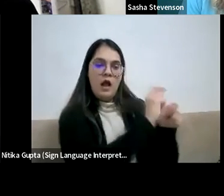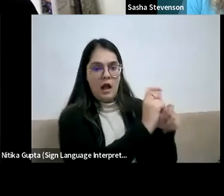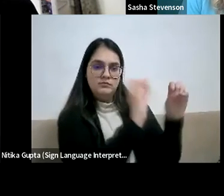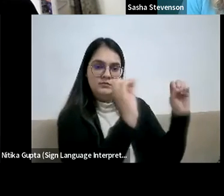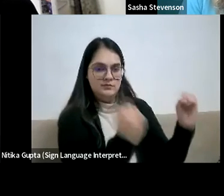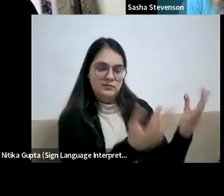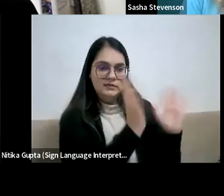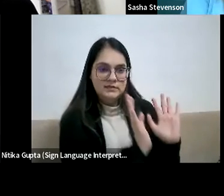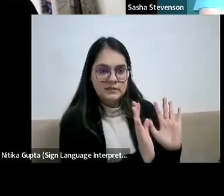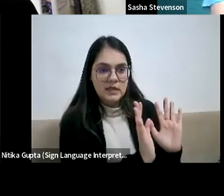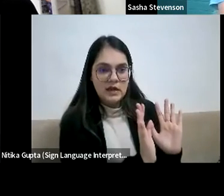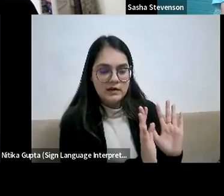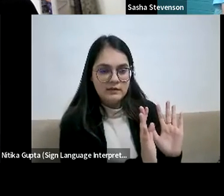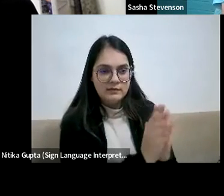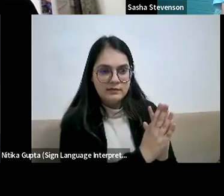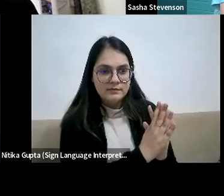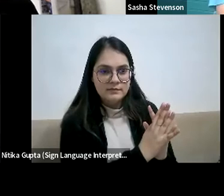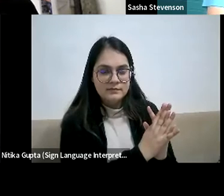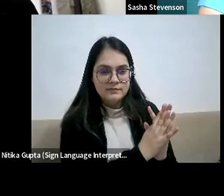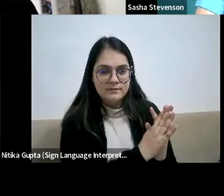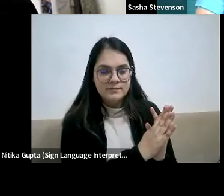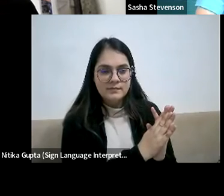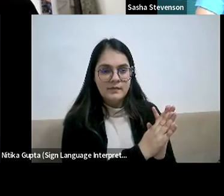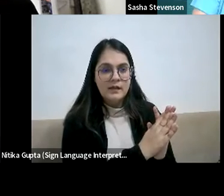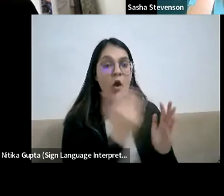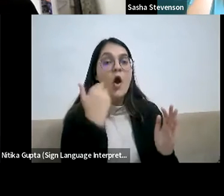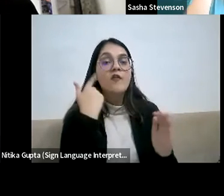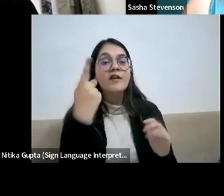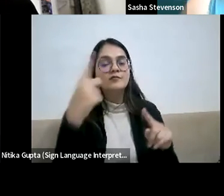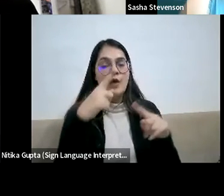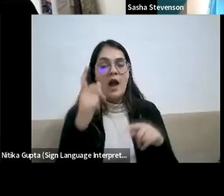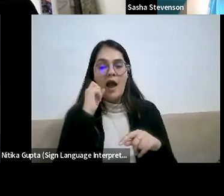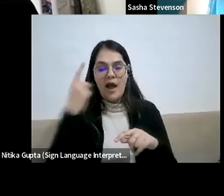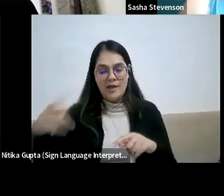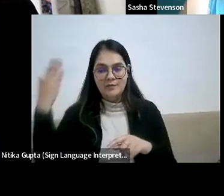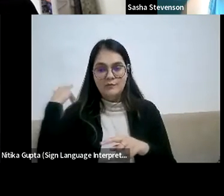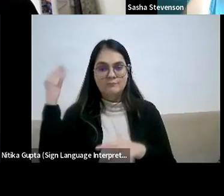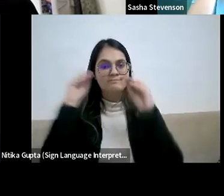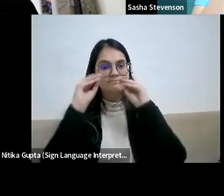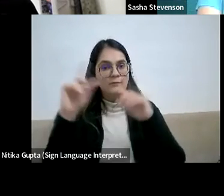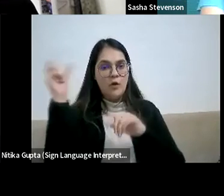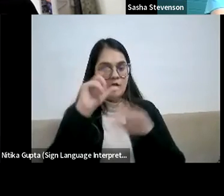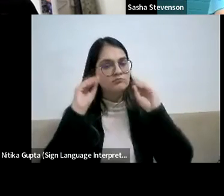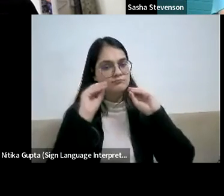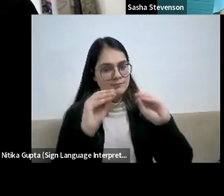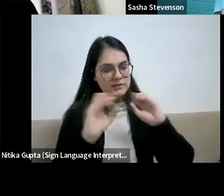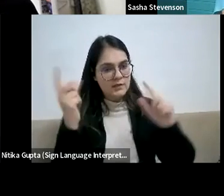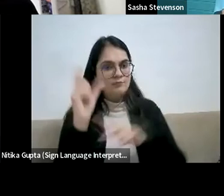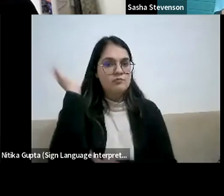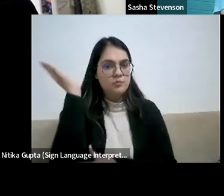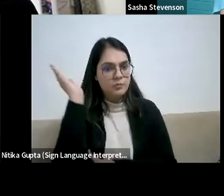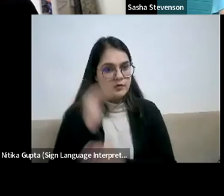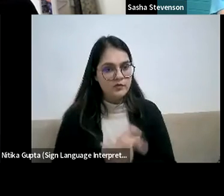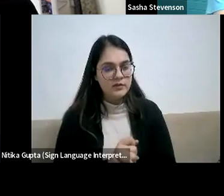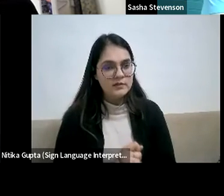या डॉक्टर अंबेडकर का ही दूसरा उदाहरण, जब वो प्रोफेसर बन गए और एक कॉलेज में पढ़ाने के लिए गए, तो उनके